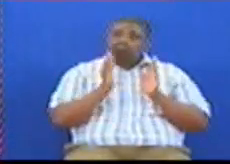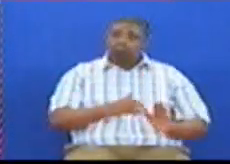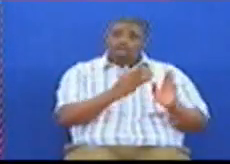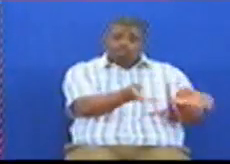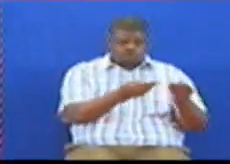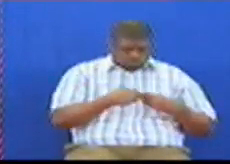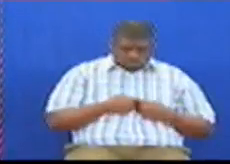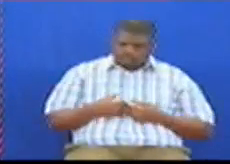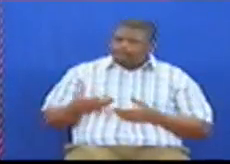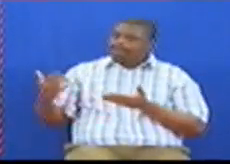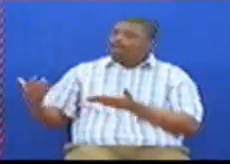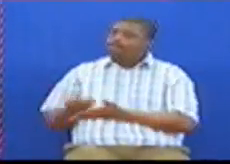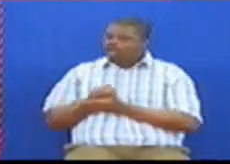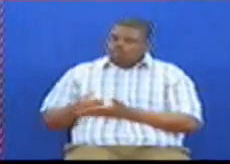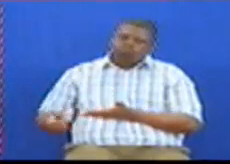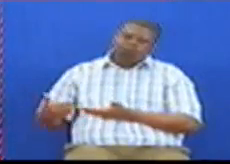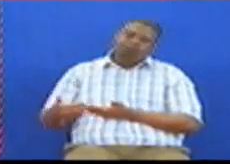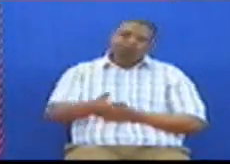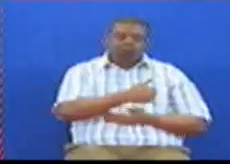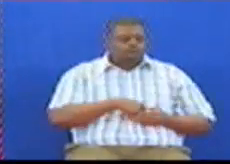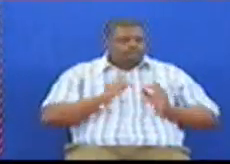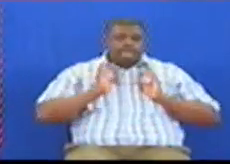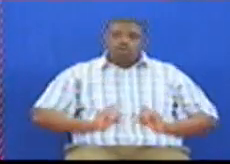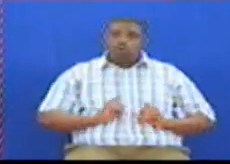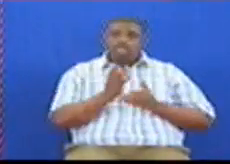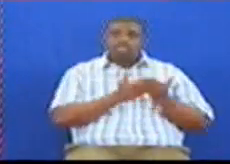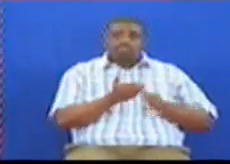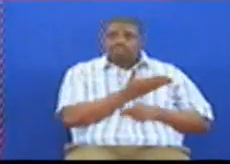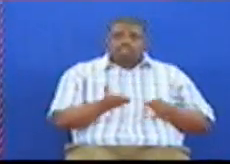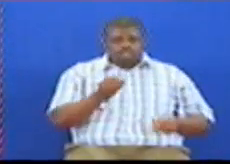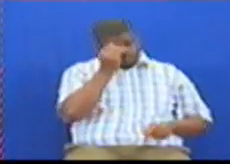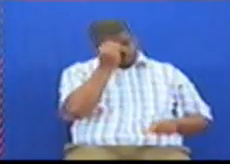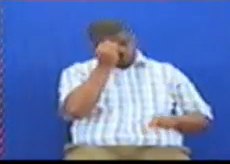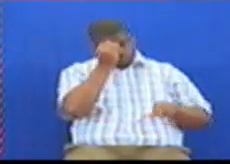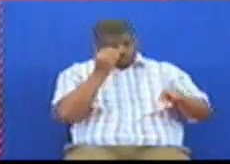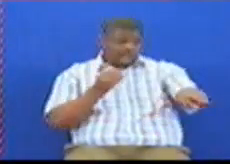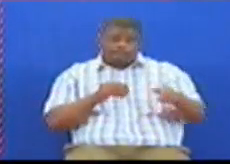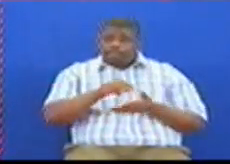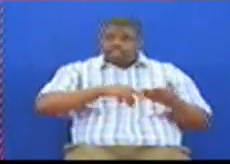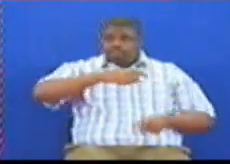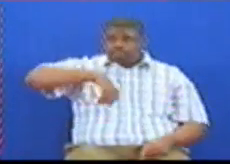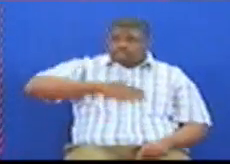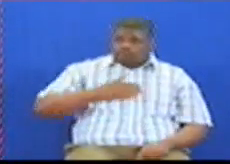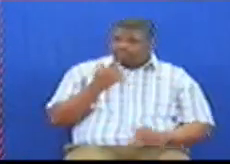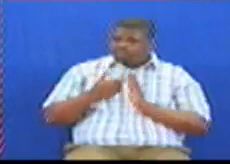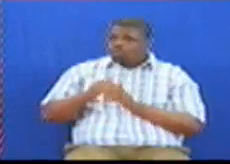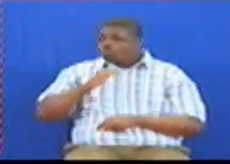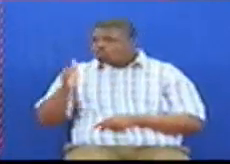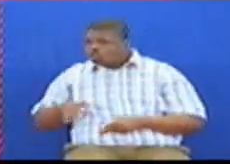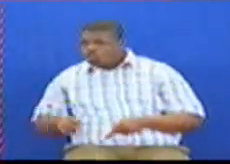Tumekuwa tukikusanya mapato na madiwani kutoka sehemu nyingine wamekuwa makuja kujifunza kwenye manispaa yetu, kwa mfano Morogoro,